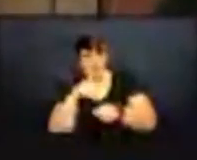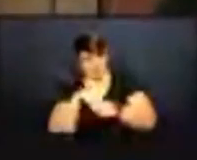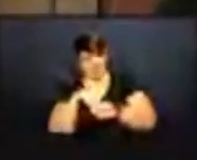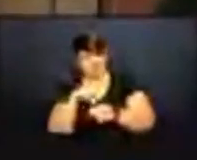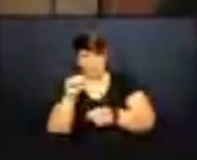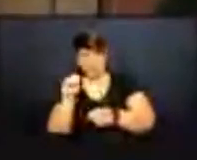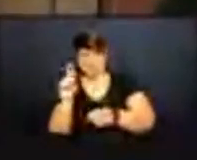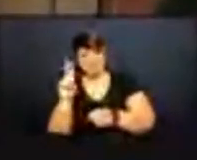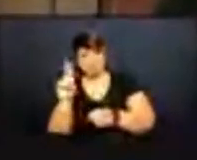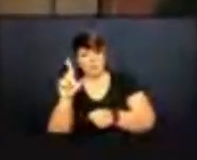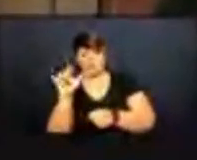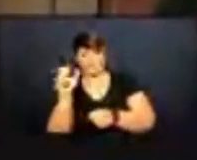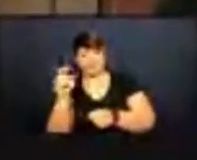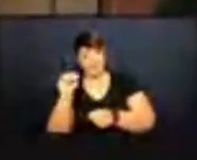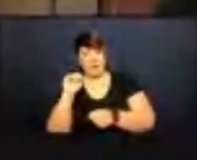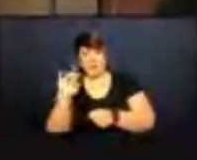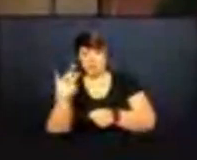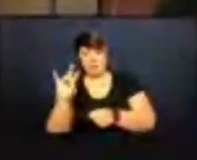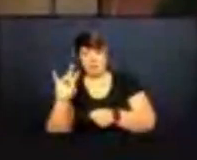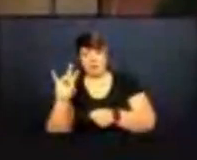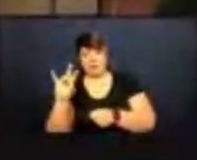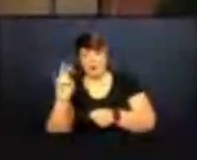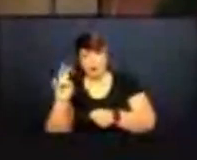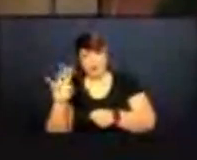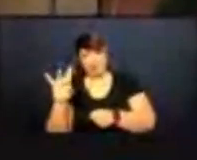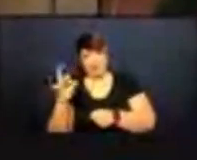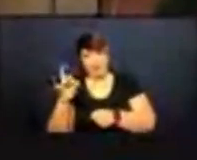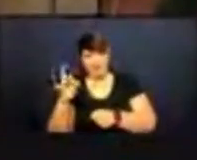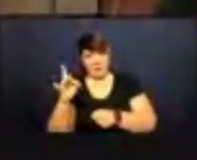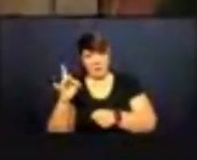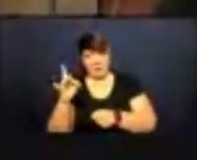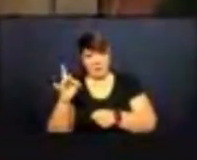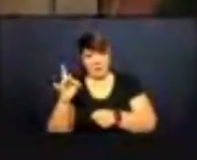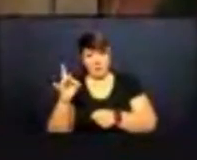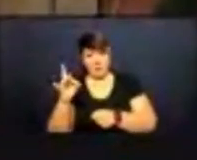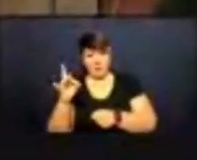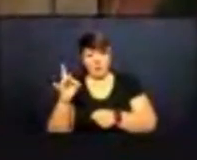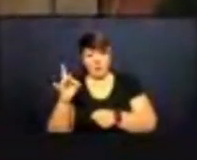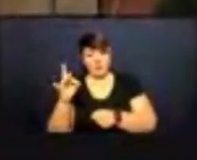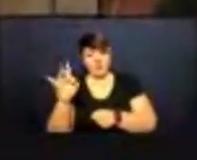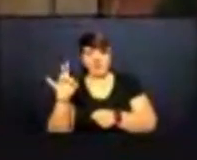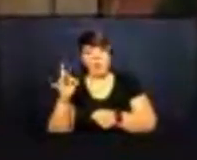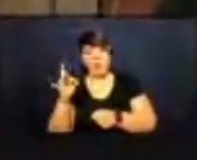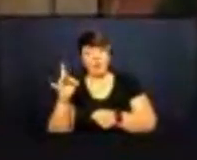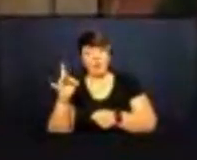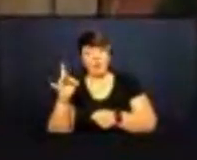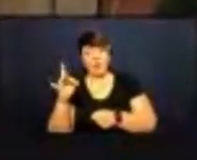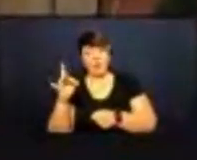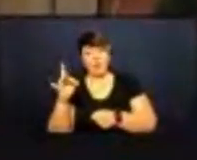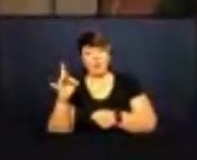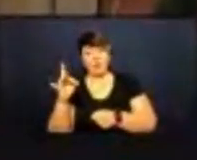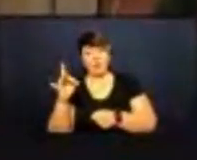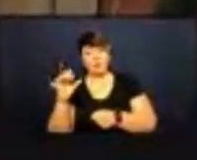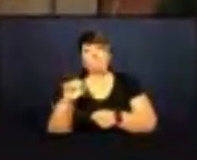hakuna nafasi ya kutosha kwa wanafunzi walio katika eneo la Suleiman.